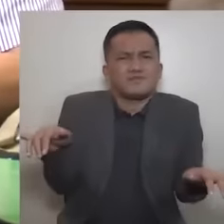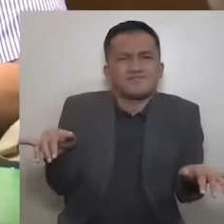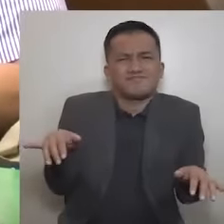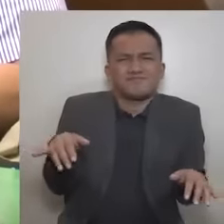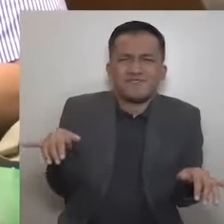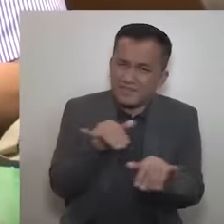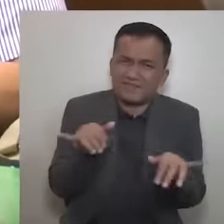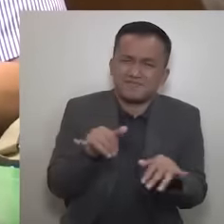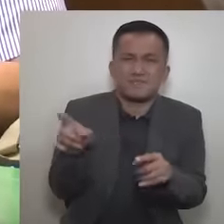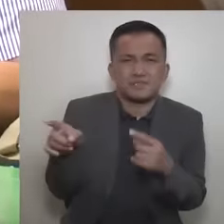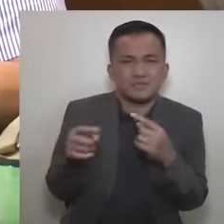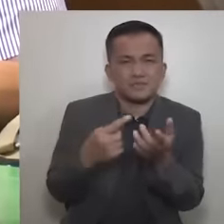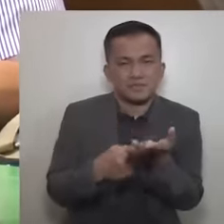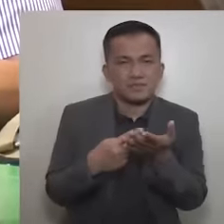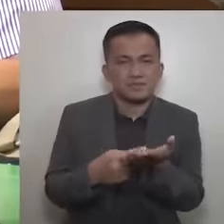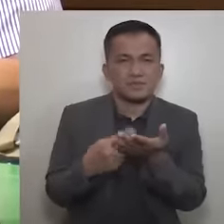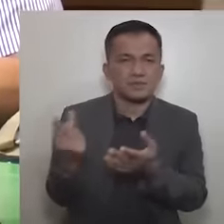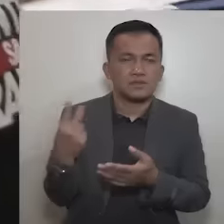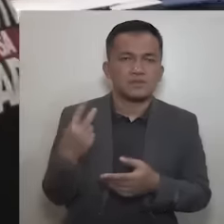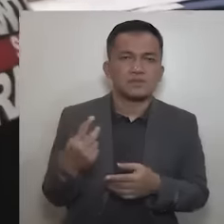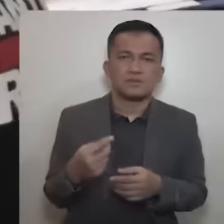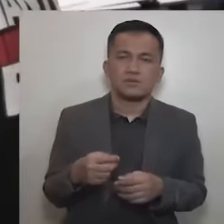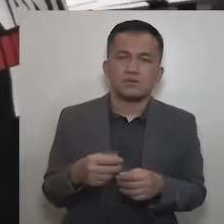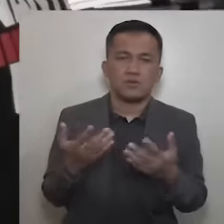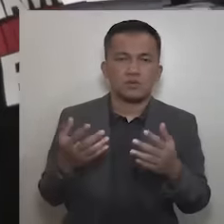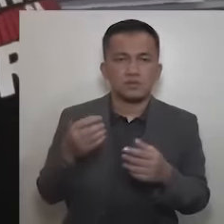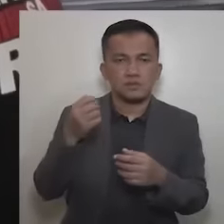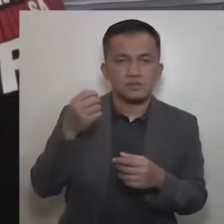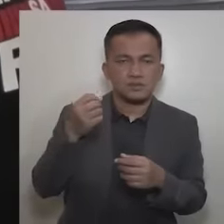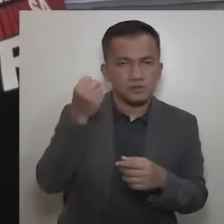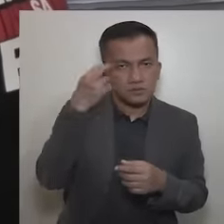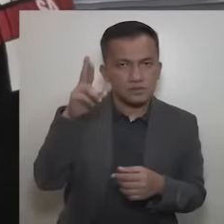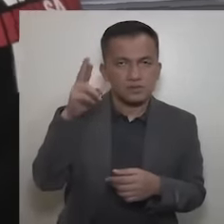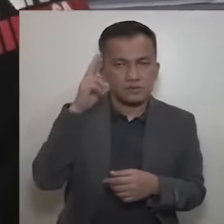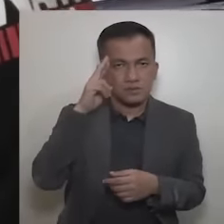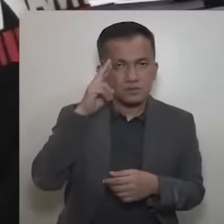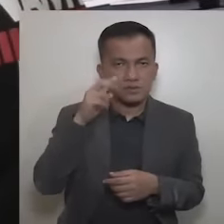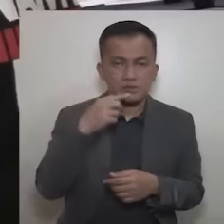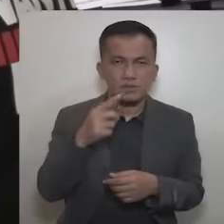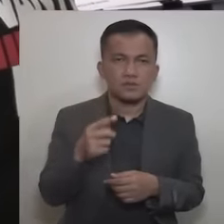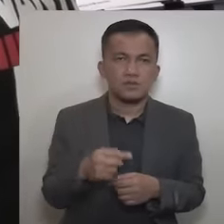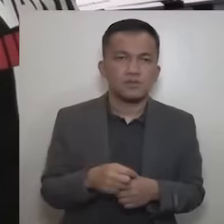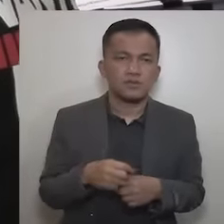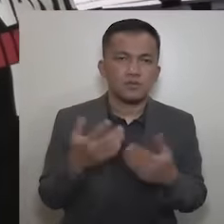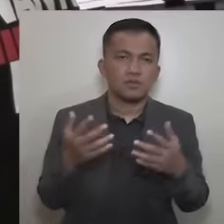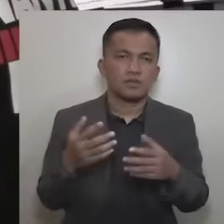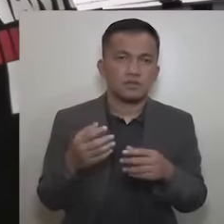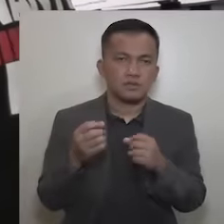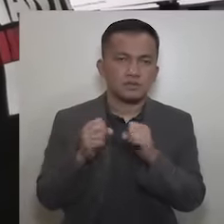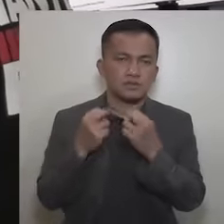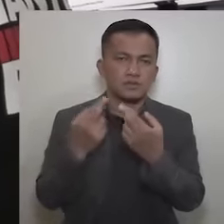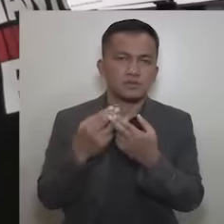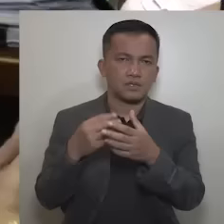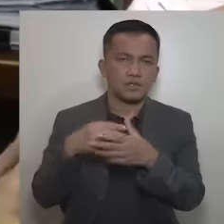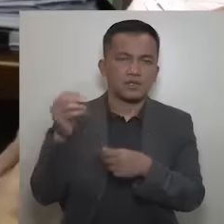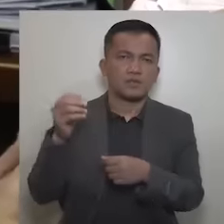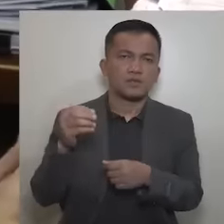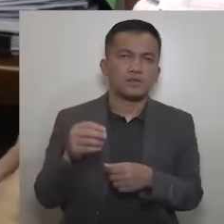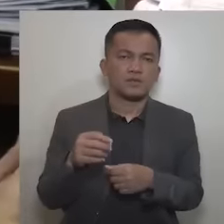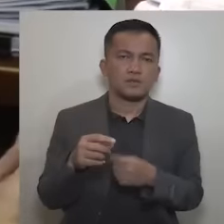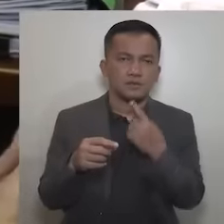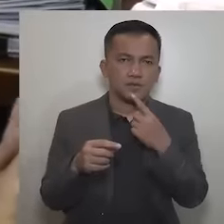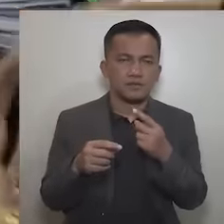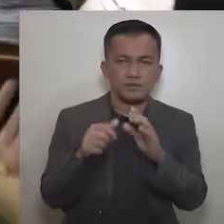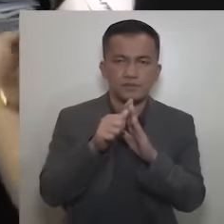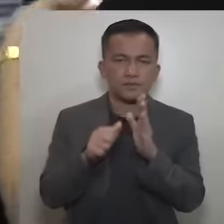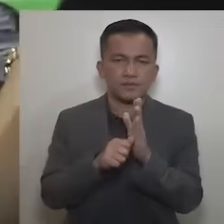yung the discussions namin. Wala po ba si Sir Richie ngayon? Mawala. He's attending a seminar out of town. Maputo